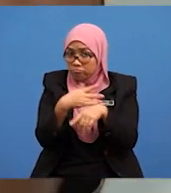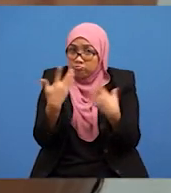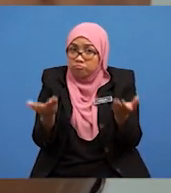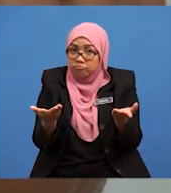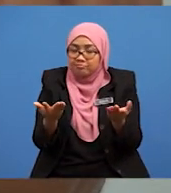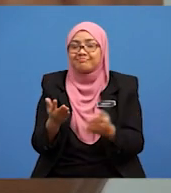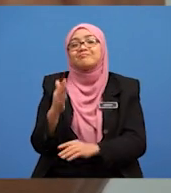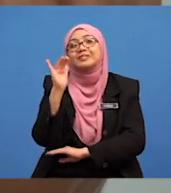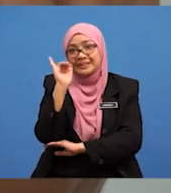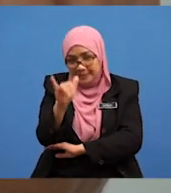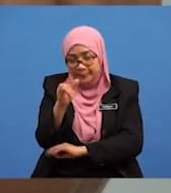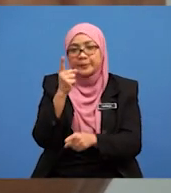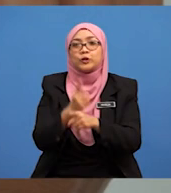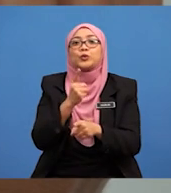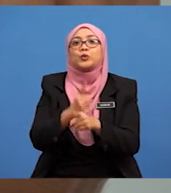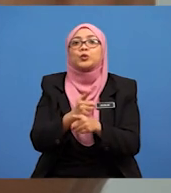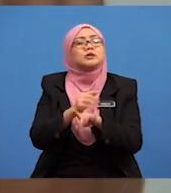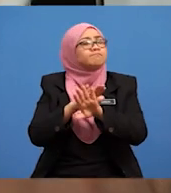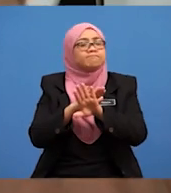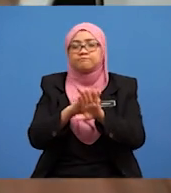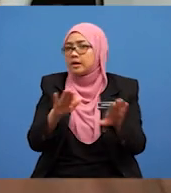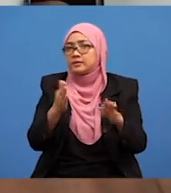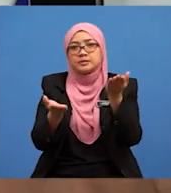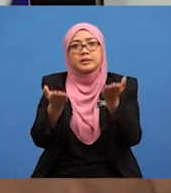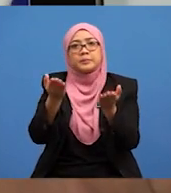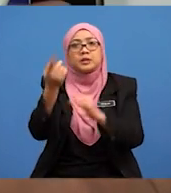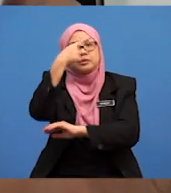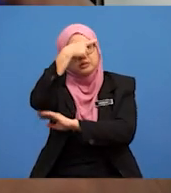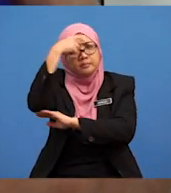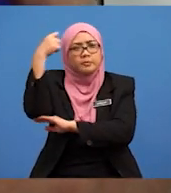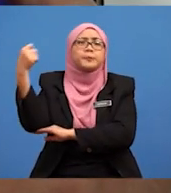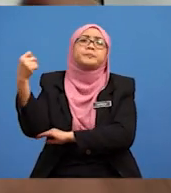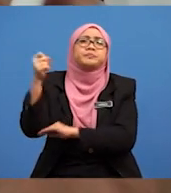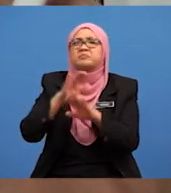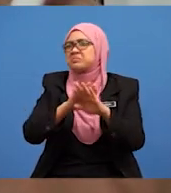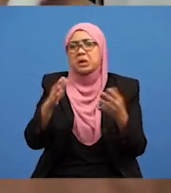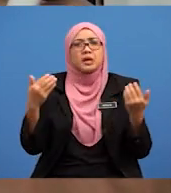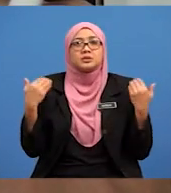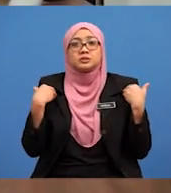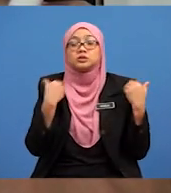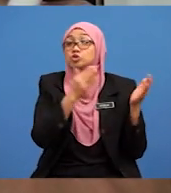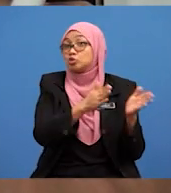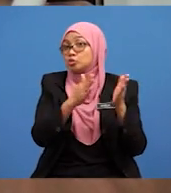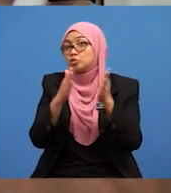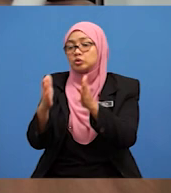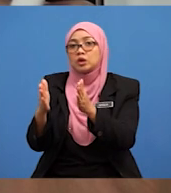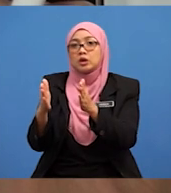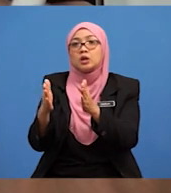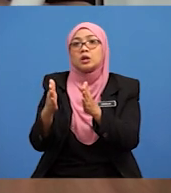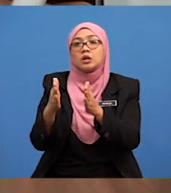Ya, betul. Atom natrium tidak stabil kerana ia tidak mempunyai susunan elektron